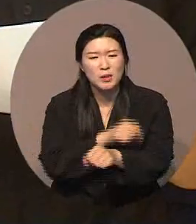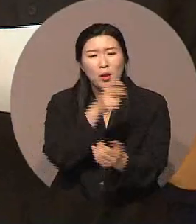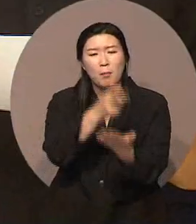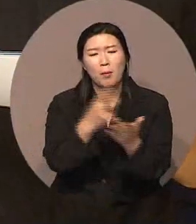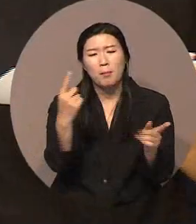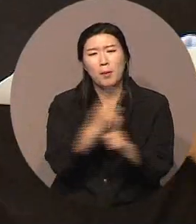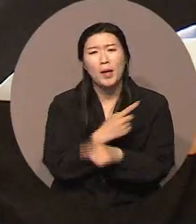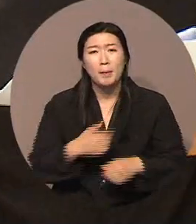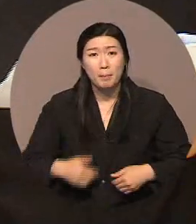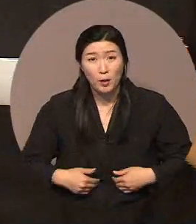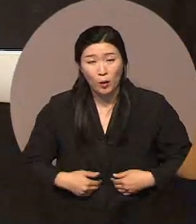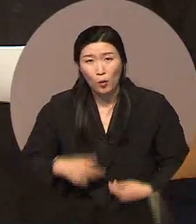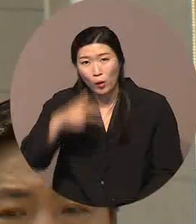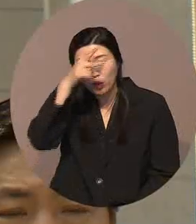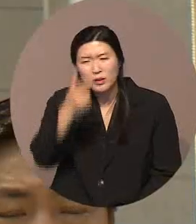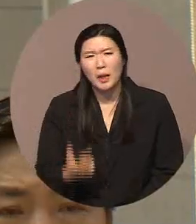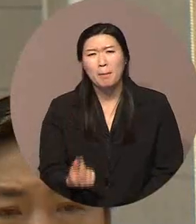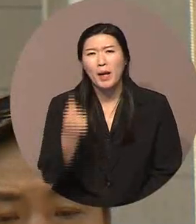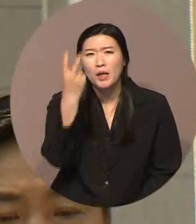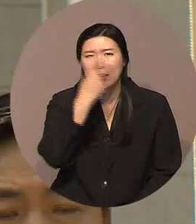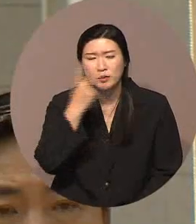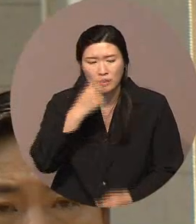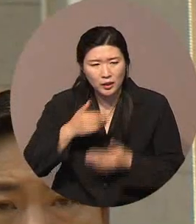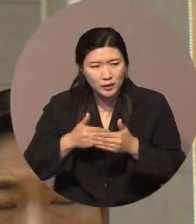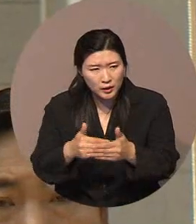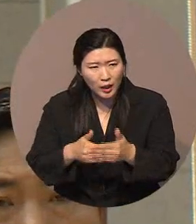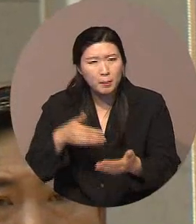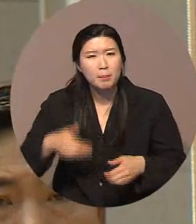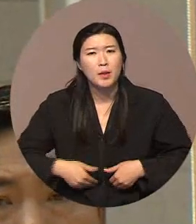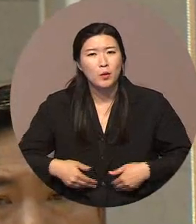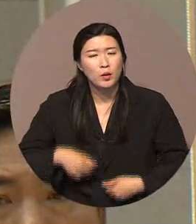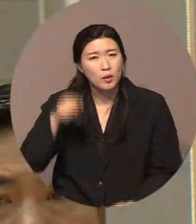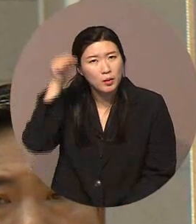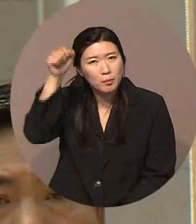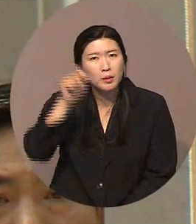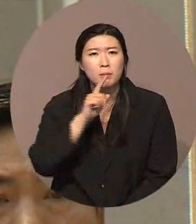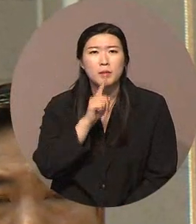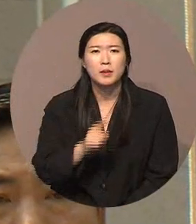개정하고 수사기관 등이 신속한 수사에 나서야 한다고 촉구했습니다